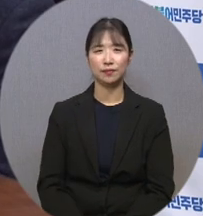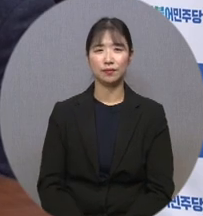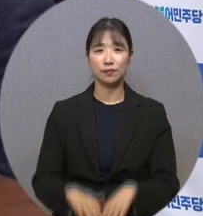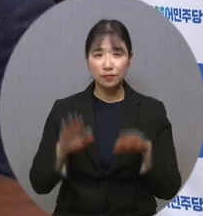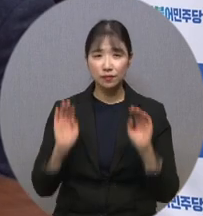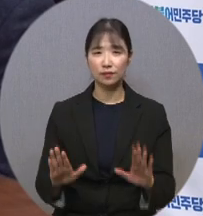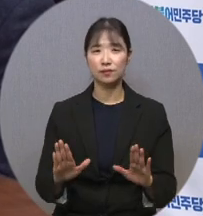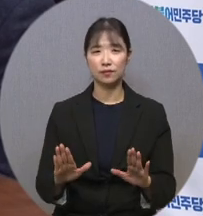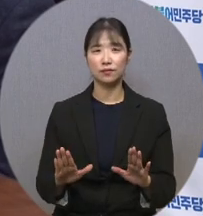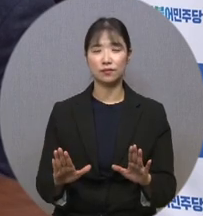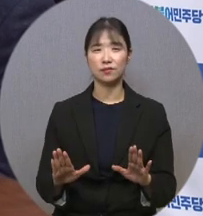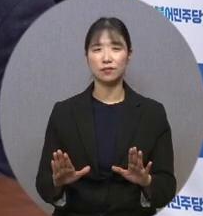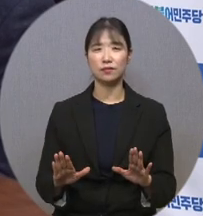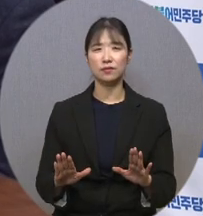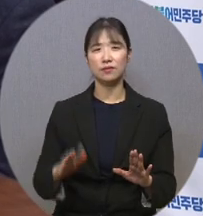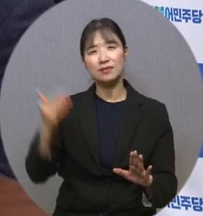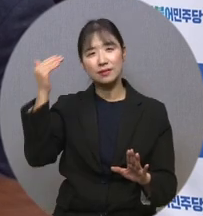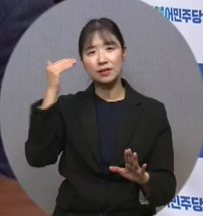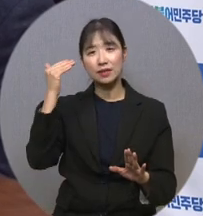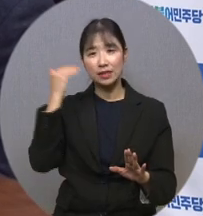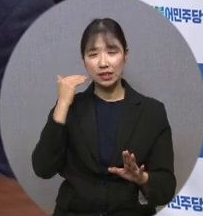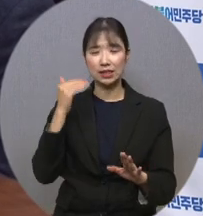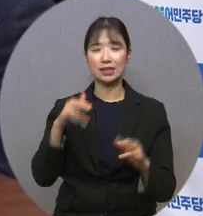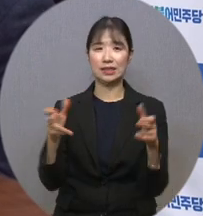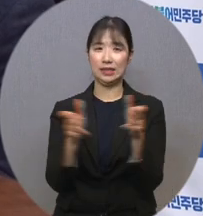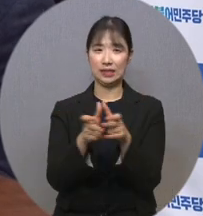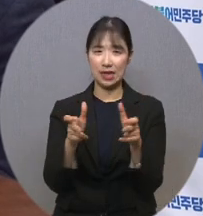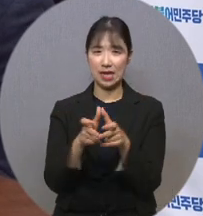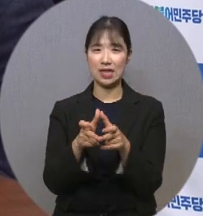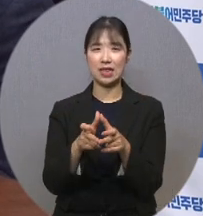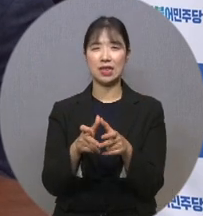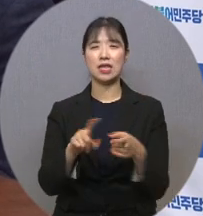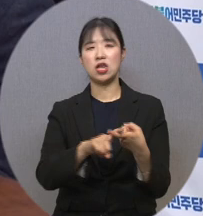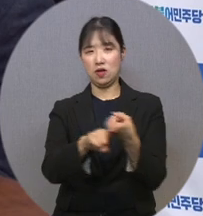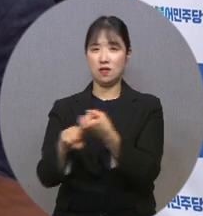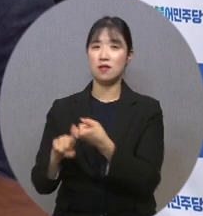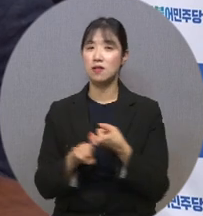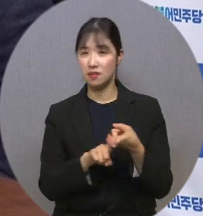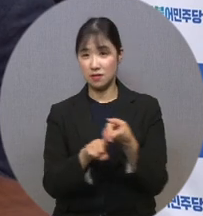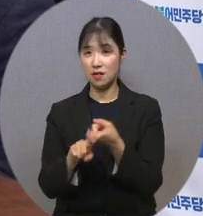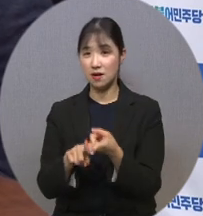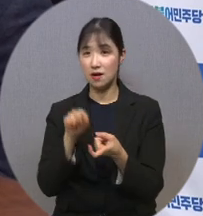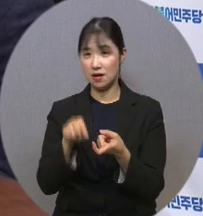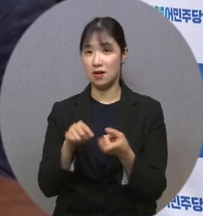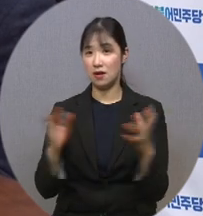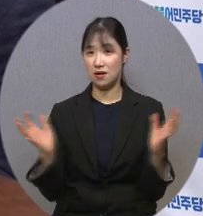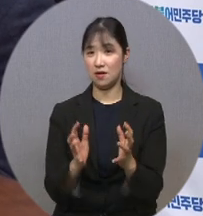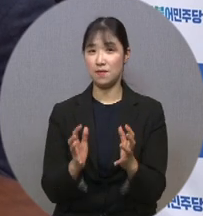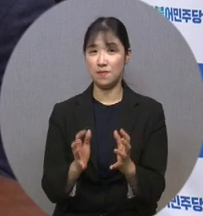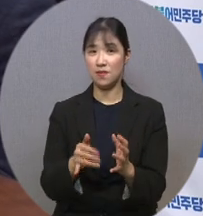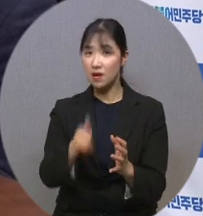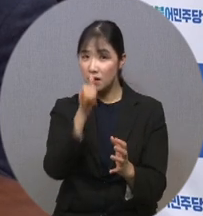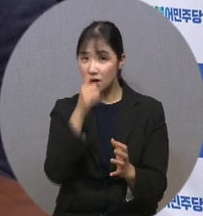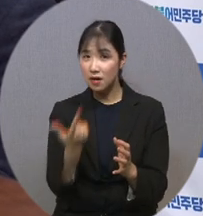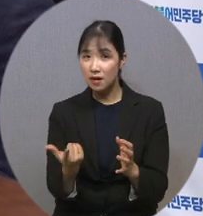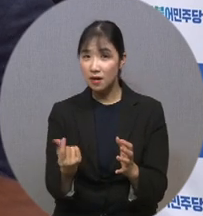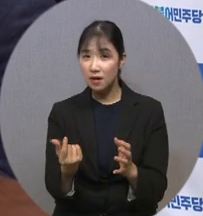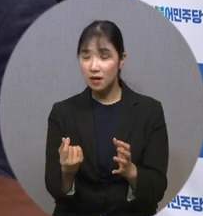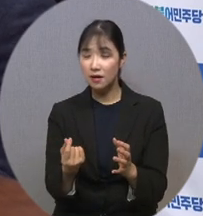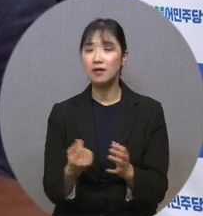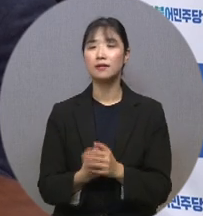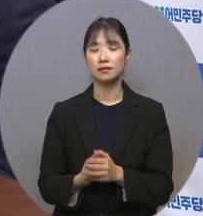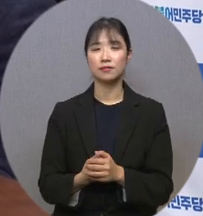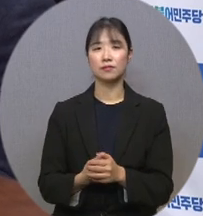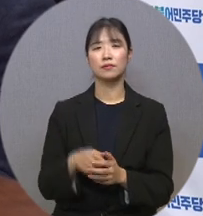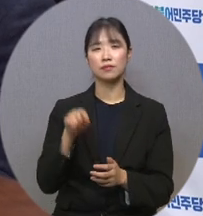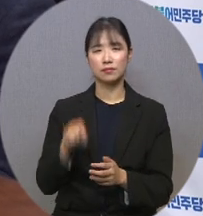지금 그 장애인 그 한국 장애인 그 연합 네. 또는 연맹 뭐 있지 않습니까?